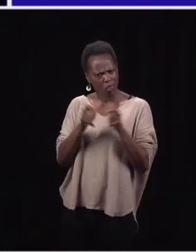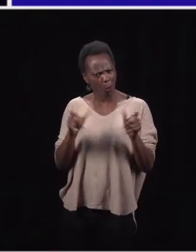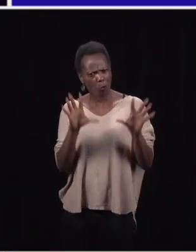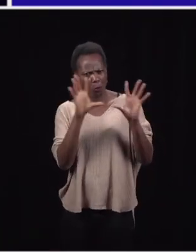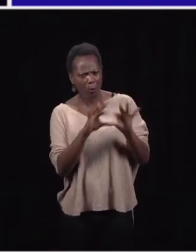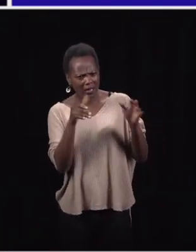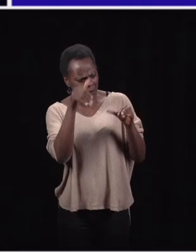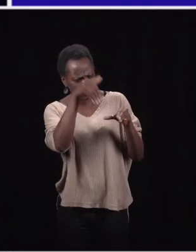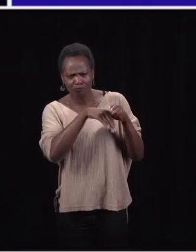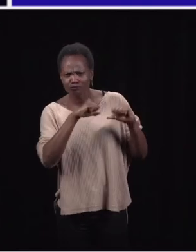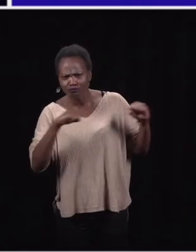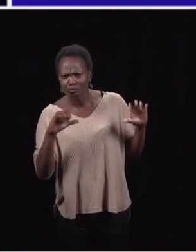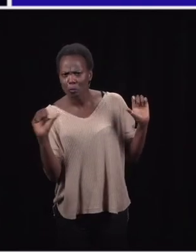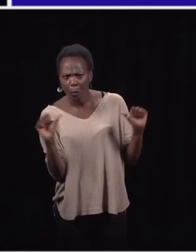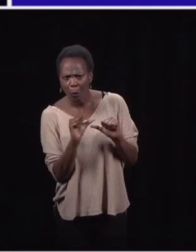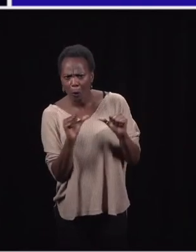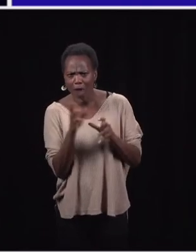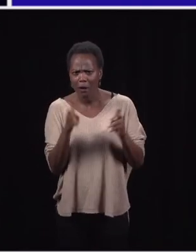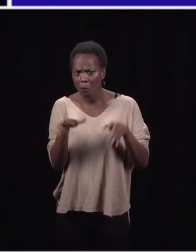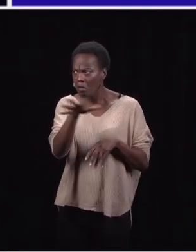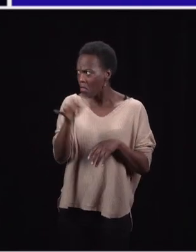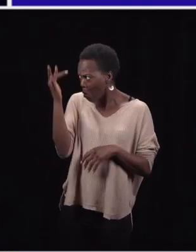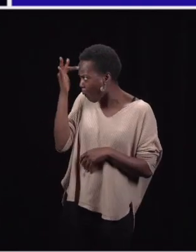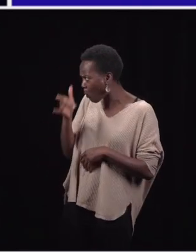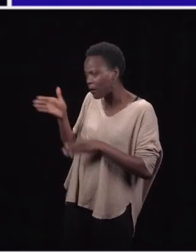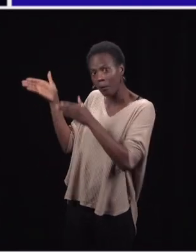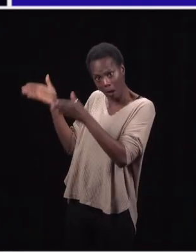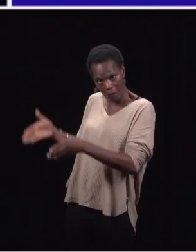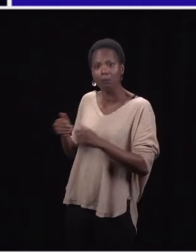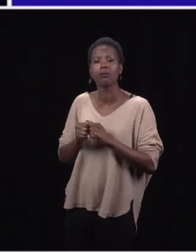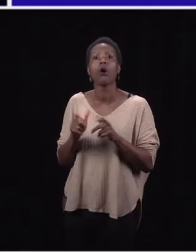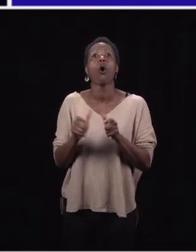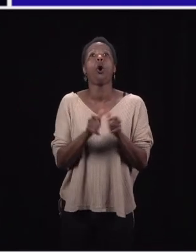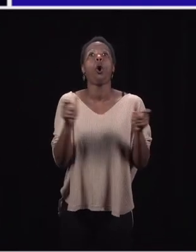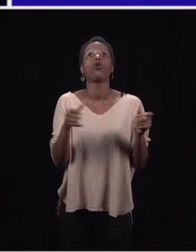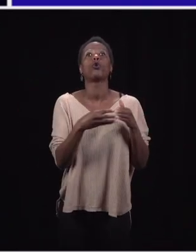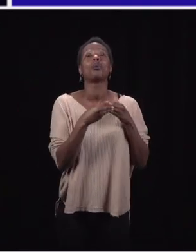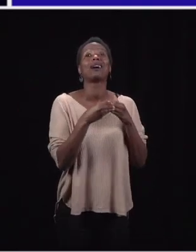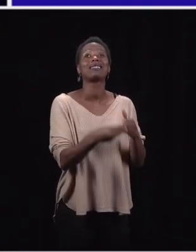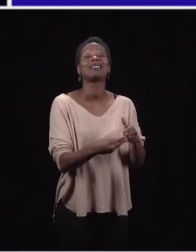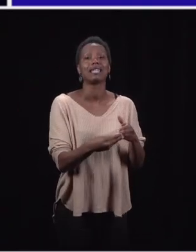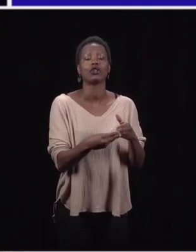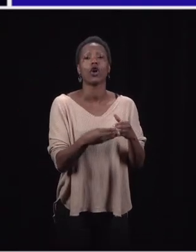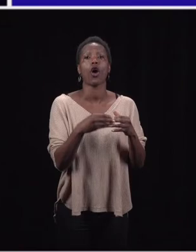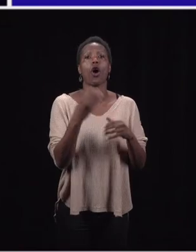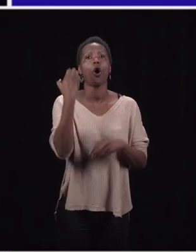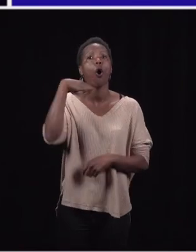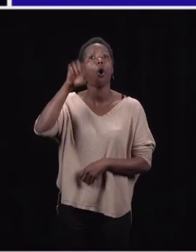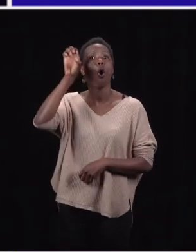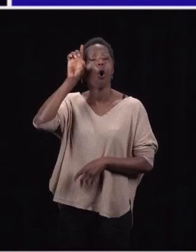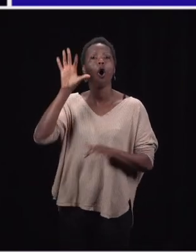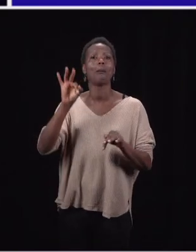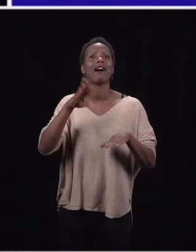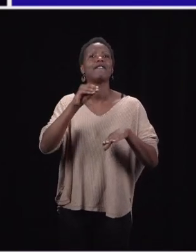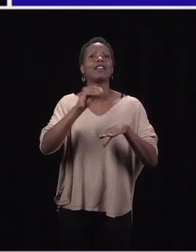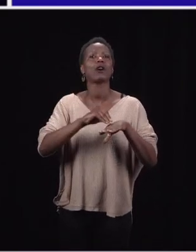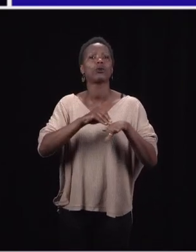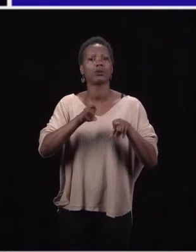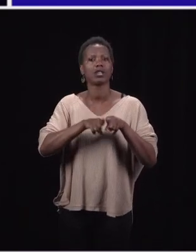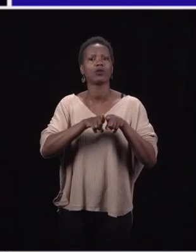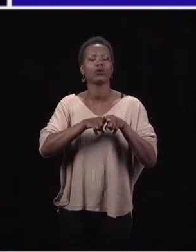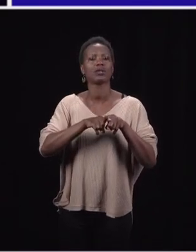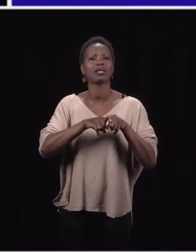ne vous connaissent pas c'est un des leaders en Europe en matière de conseils de service numérique et d'édition de logiciels